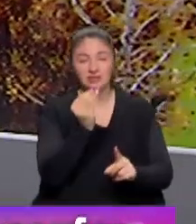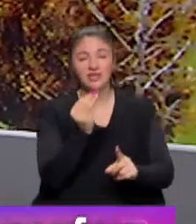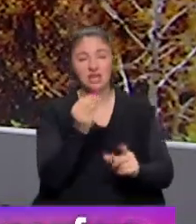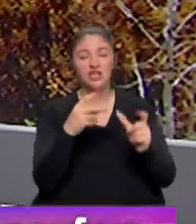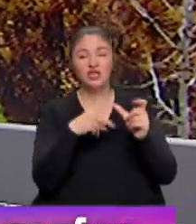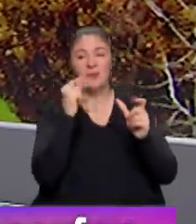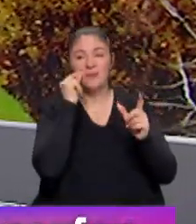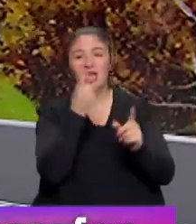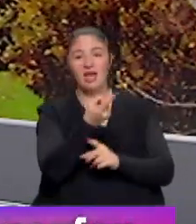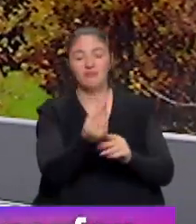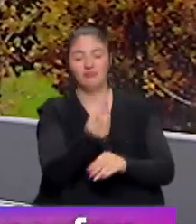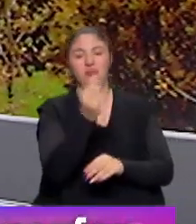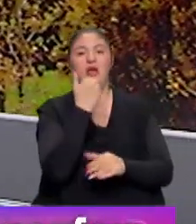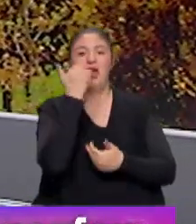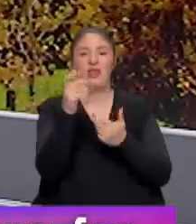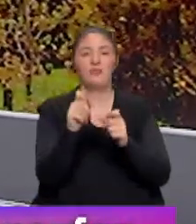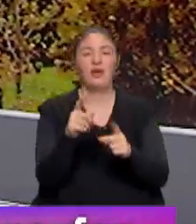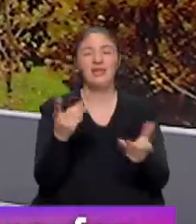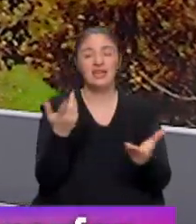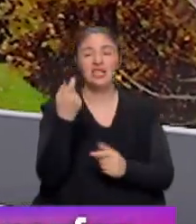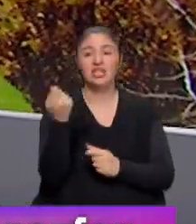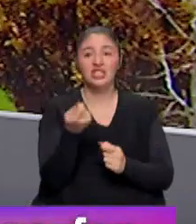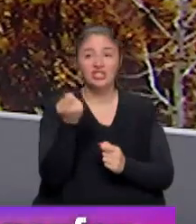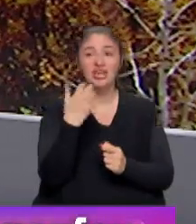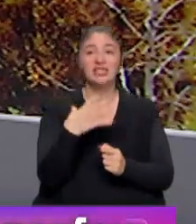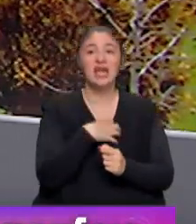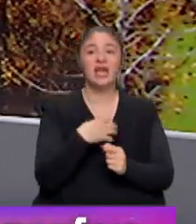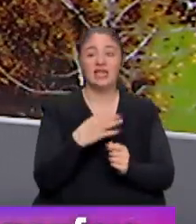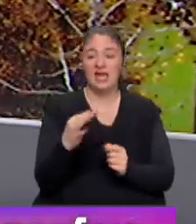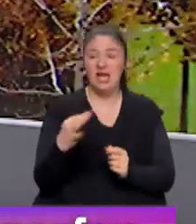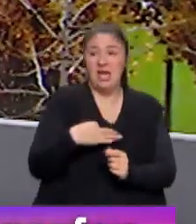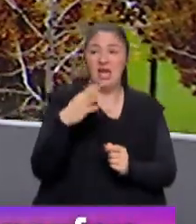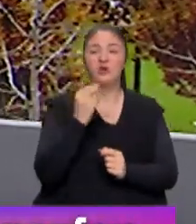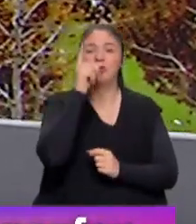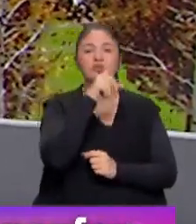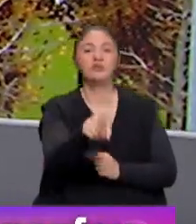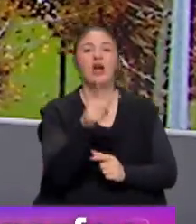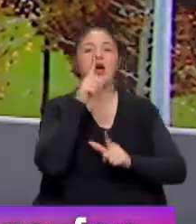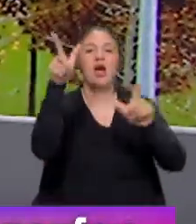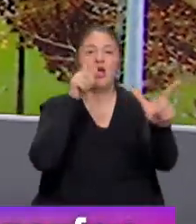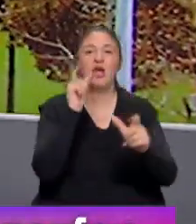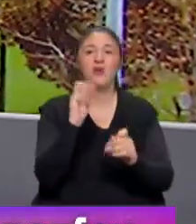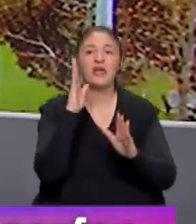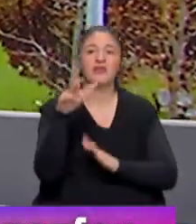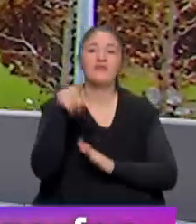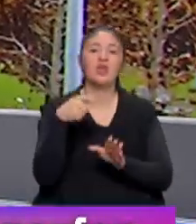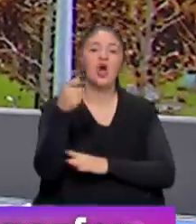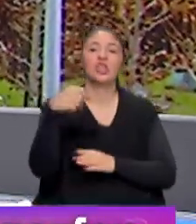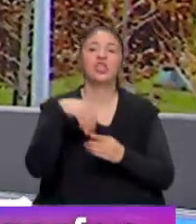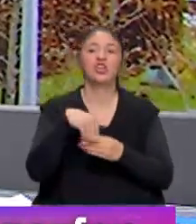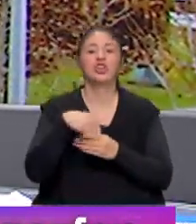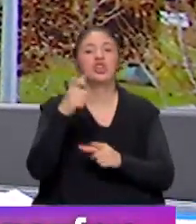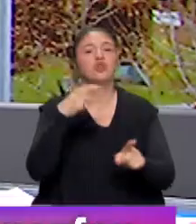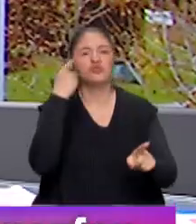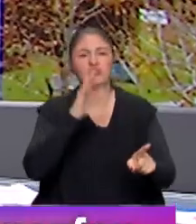Şekip Avdagiç'in karşısında. Yani iş kendilerine dokunduğu için, daha fazla vergi ödedikleri için,